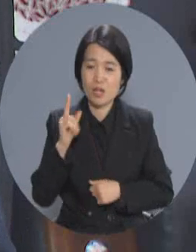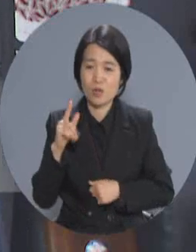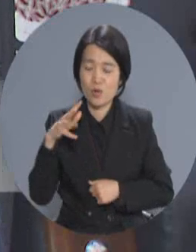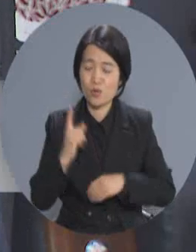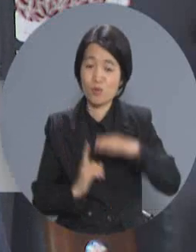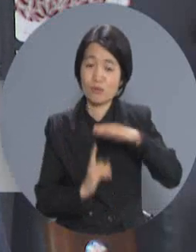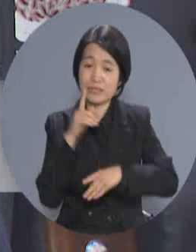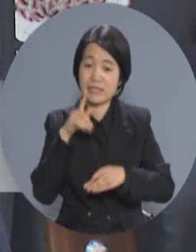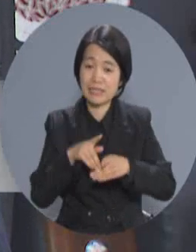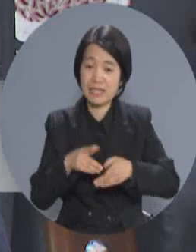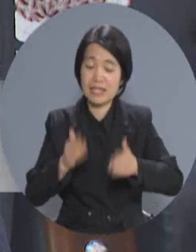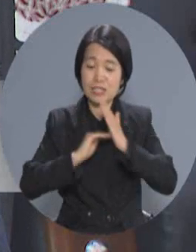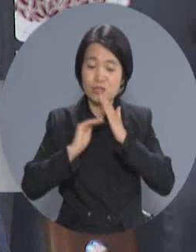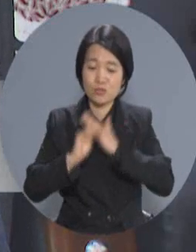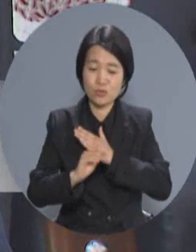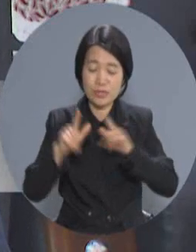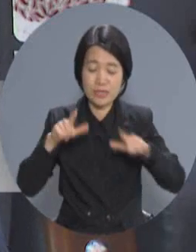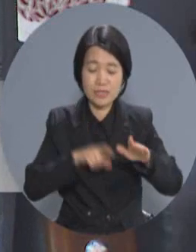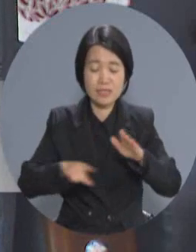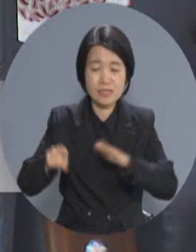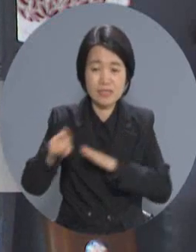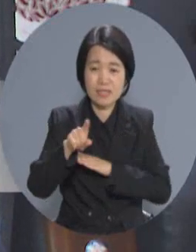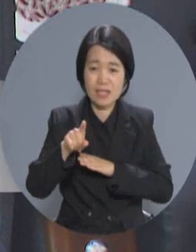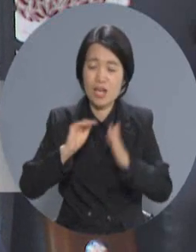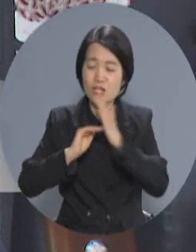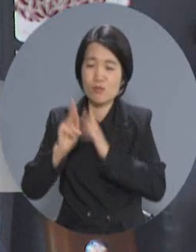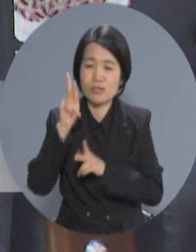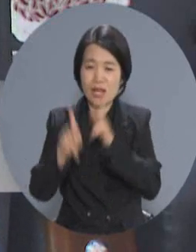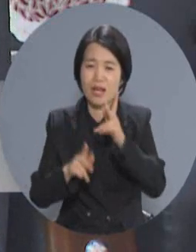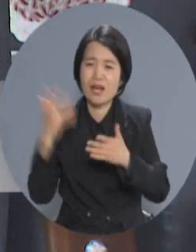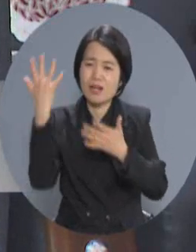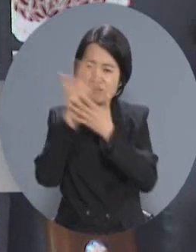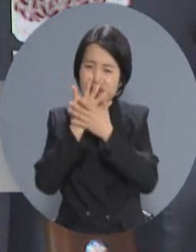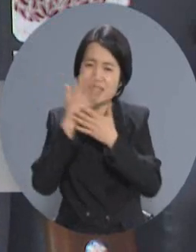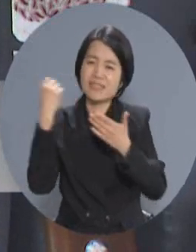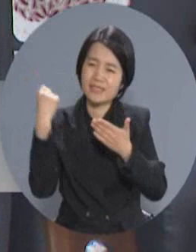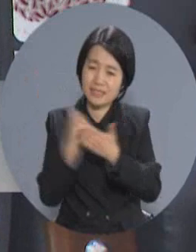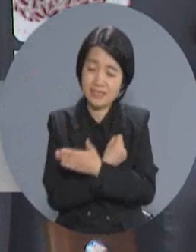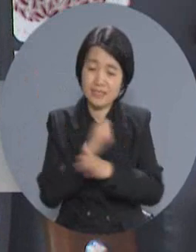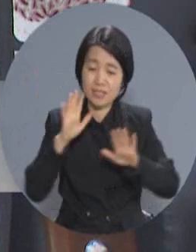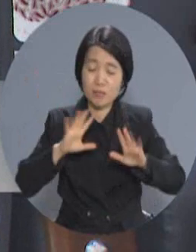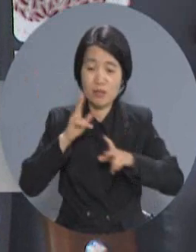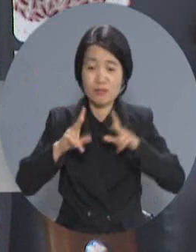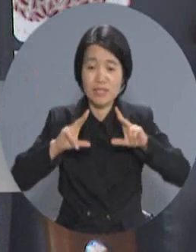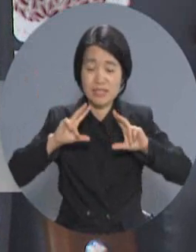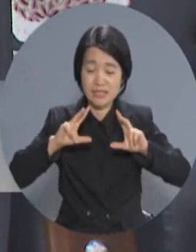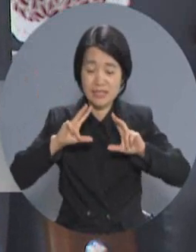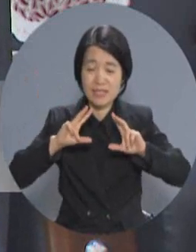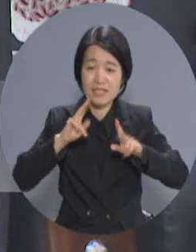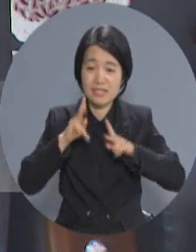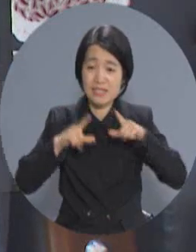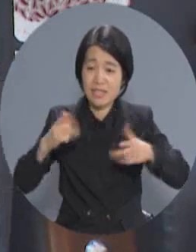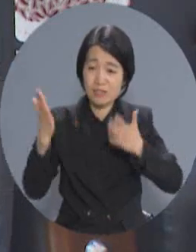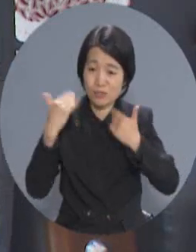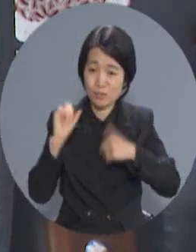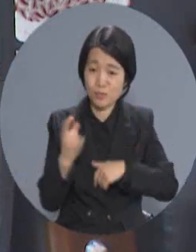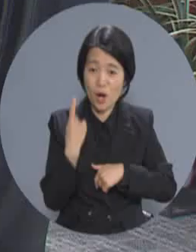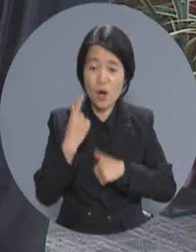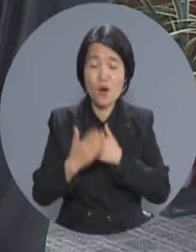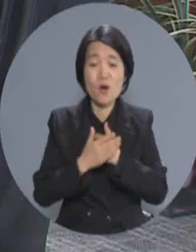센터가 들어선 이후 지역발전을 견인할 후속 사업이 미흡했던게 사실인데 이번 국가산단 유치로 어떤 변화가